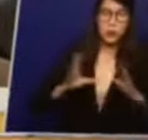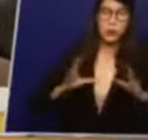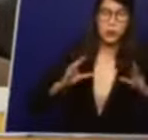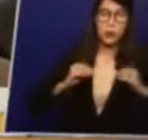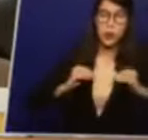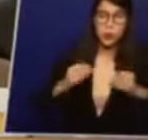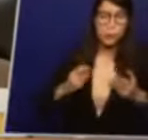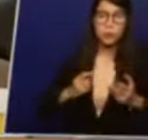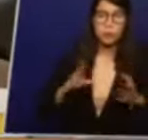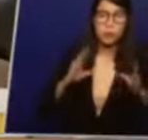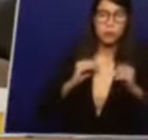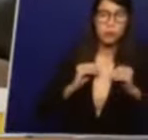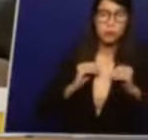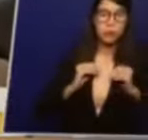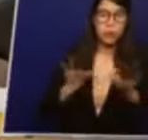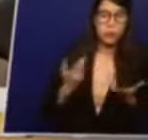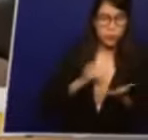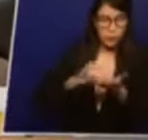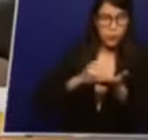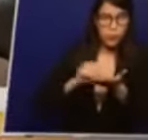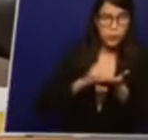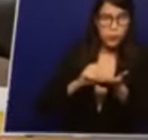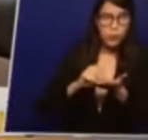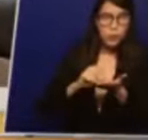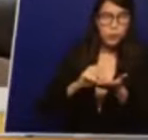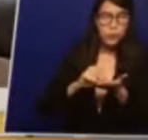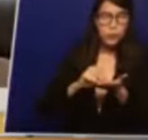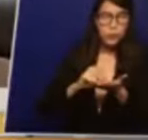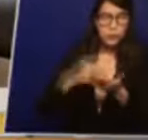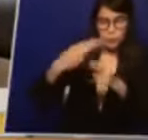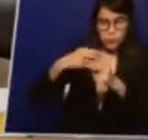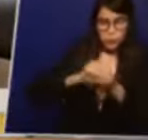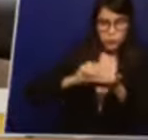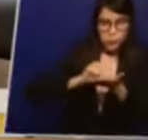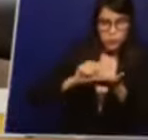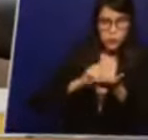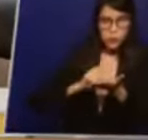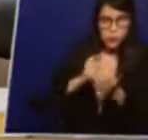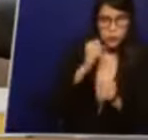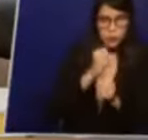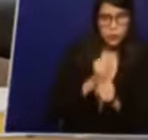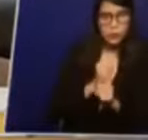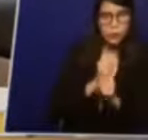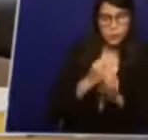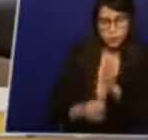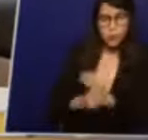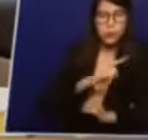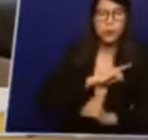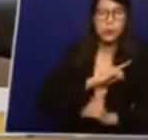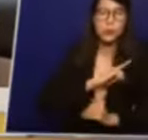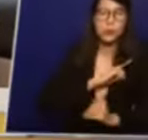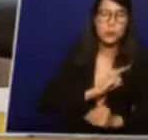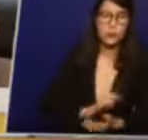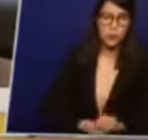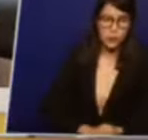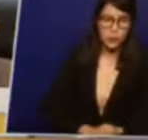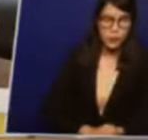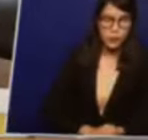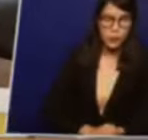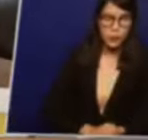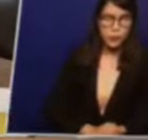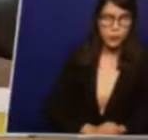ไม่ได้ตั้งใจของคนประยุทธ์จันทร์โอชาเกิดมาจากความประมาทนะคะทำให้ท่านตายน้ำตื้นค่ะในกรณีนี้